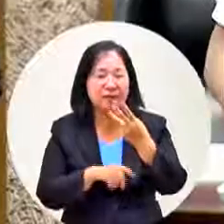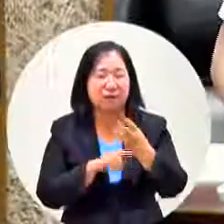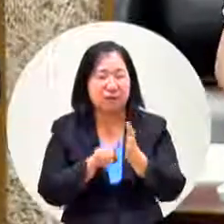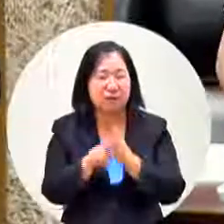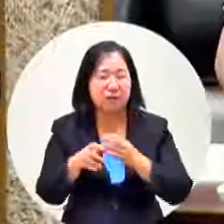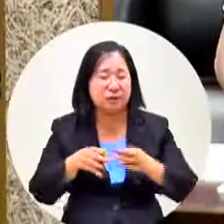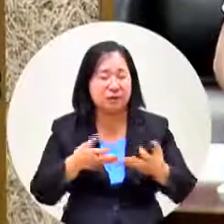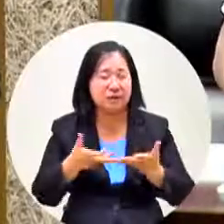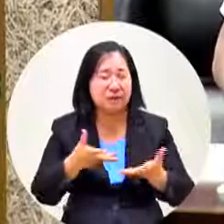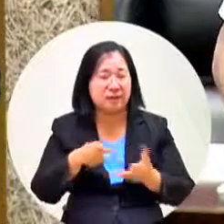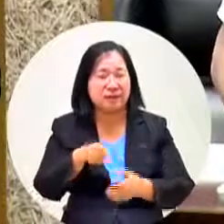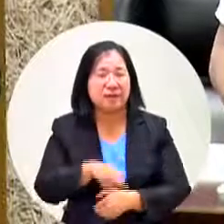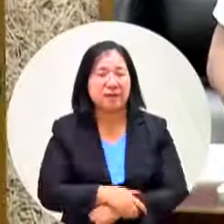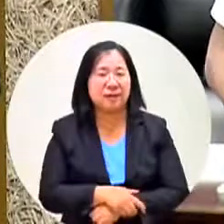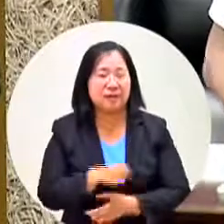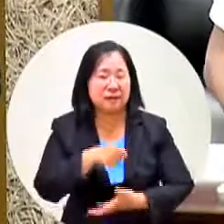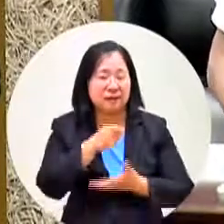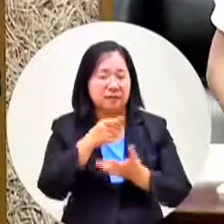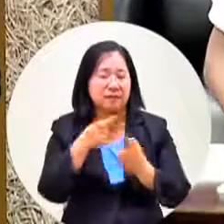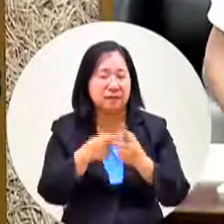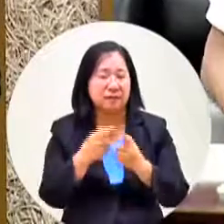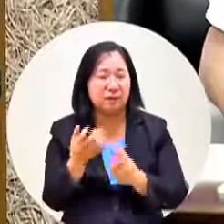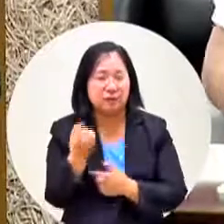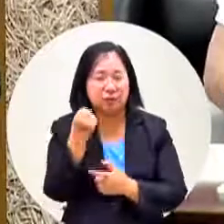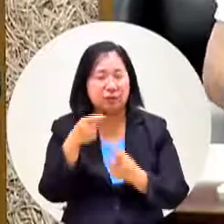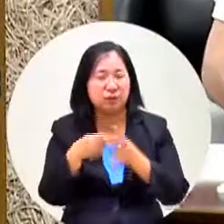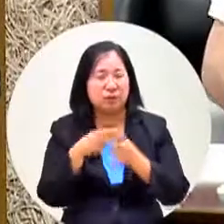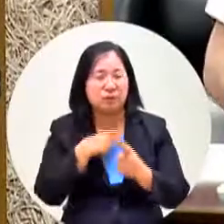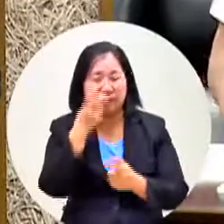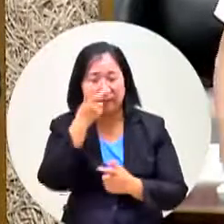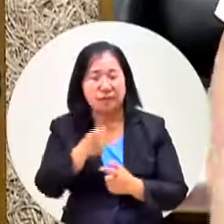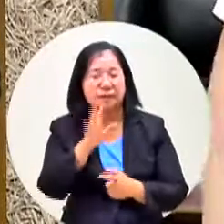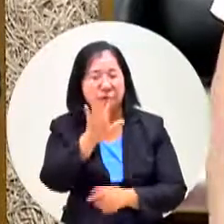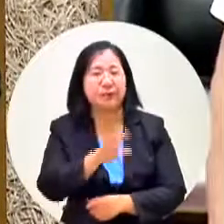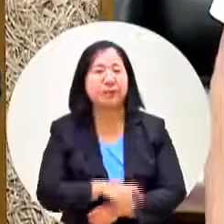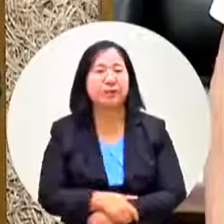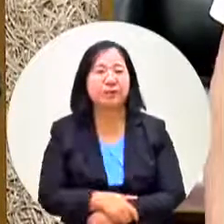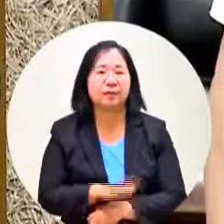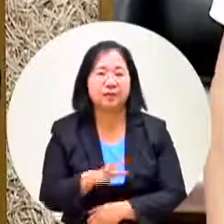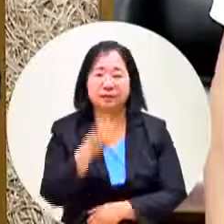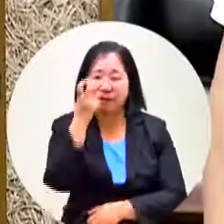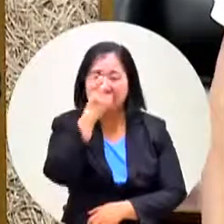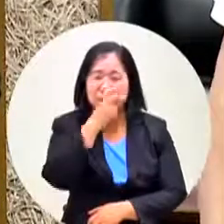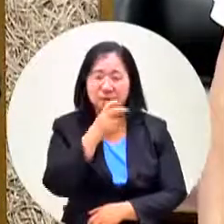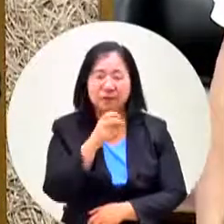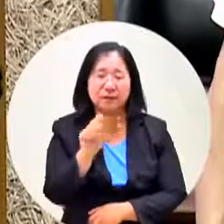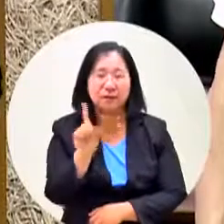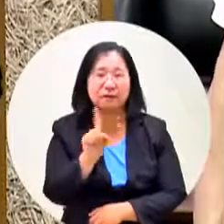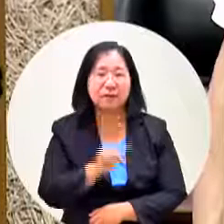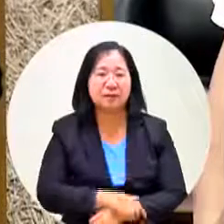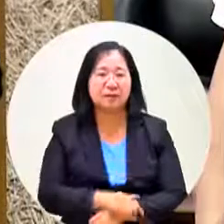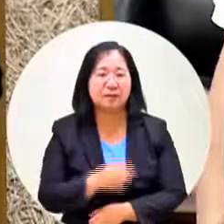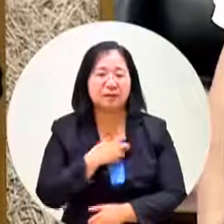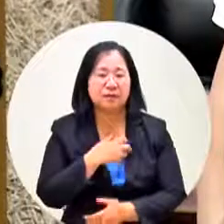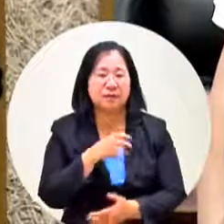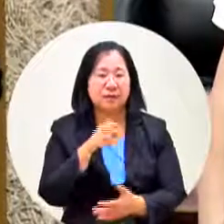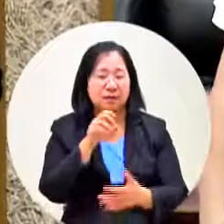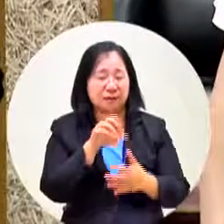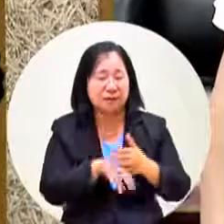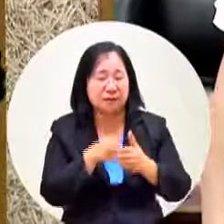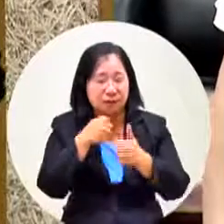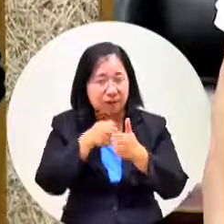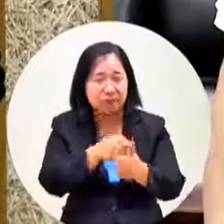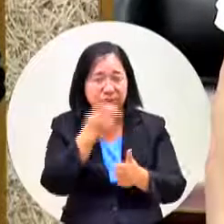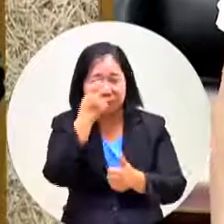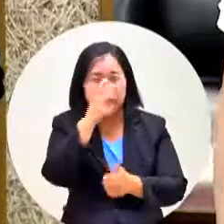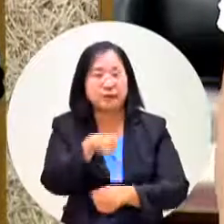来，文化局说明呢。 啊，谢谢议长，谢谢黄议员。那个公益砖窑厂，它